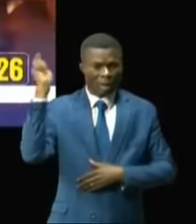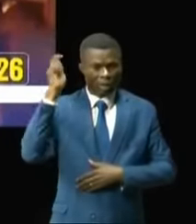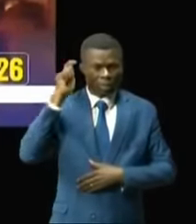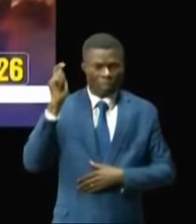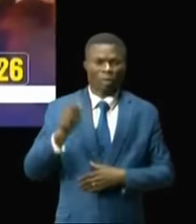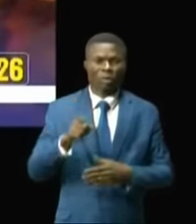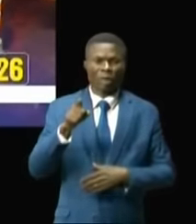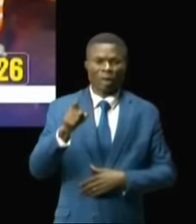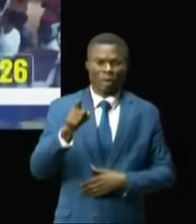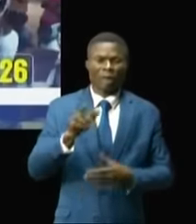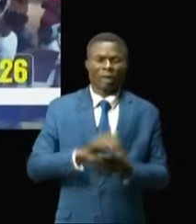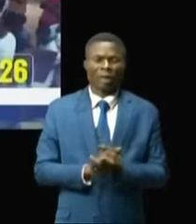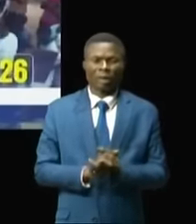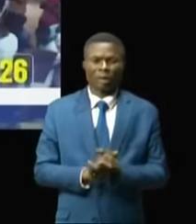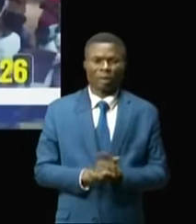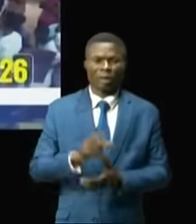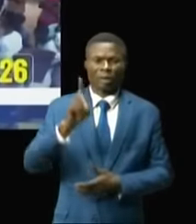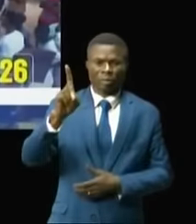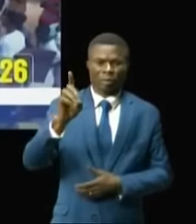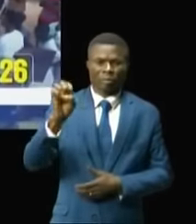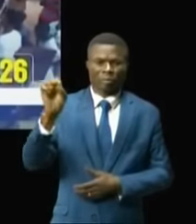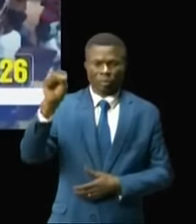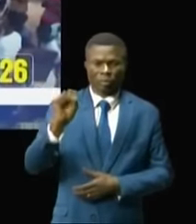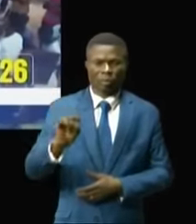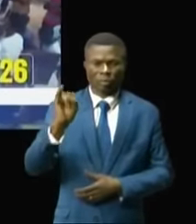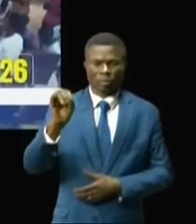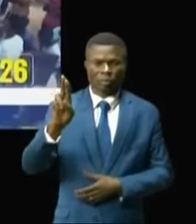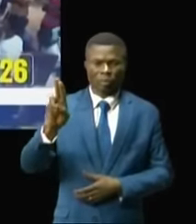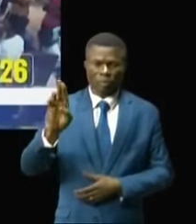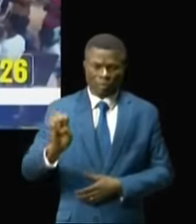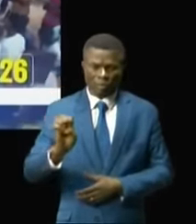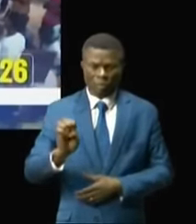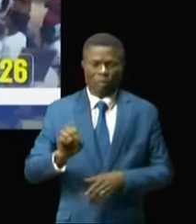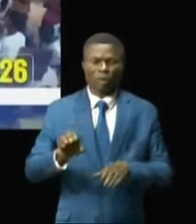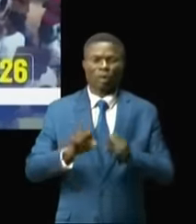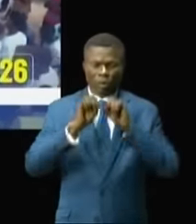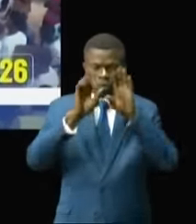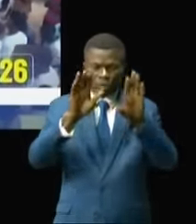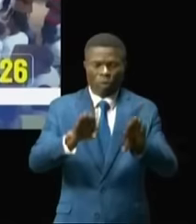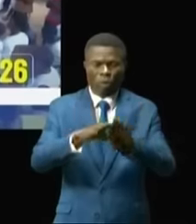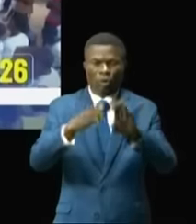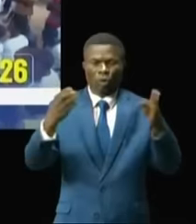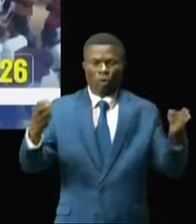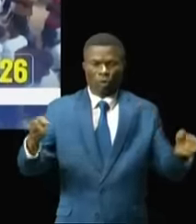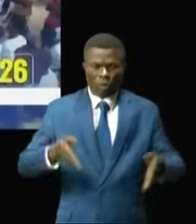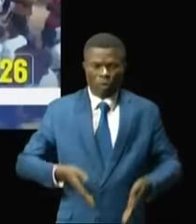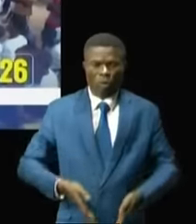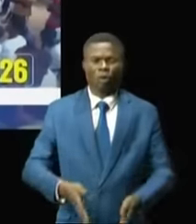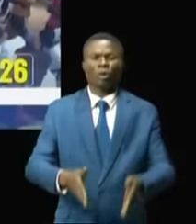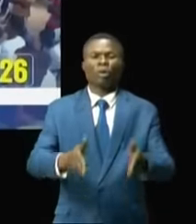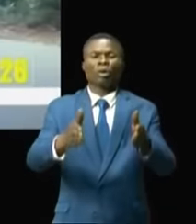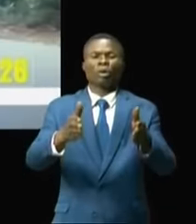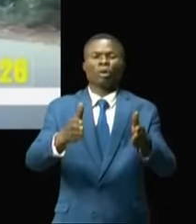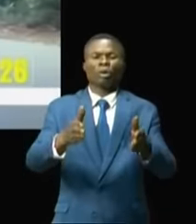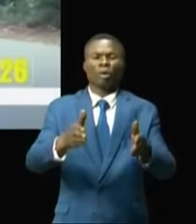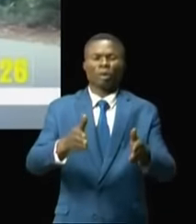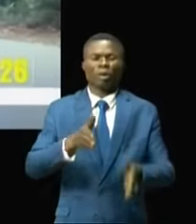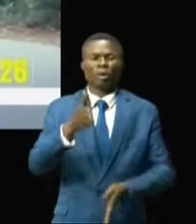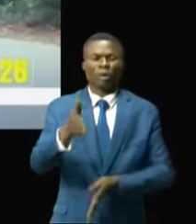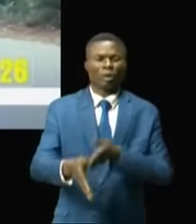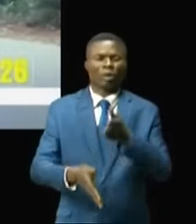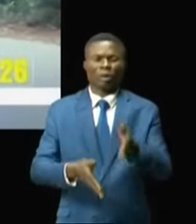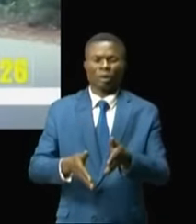professeur Désiré Kashmir et Bérande Kolongele avait procédé à l'inauguration sur son parcours d'un tronçon